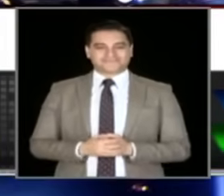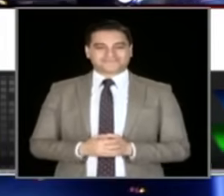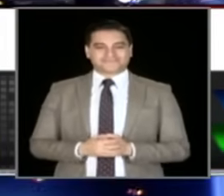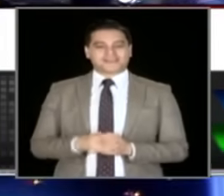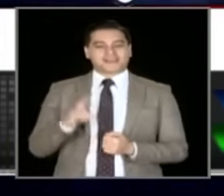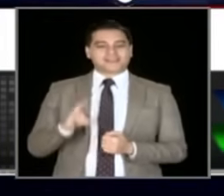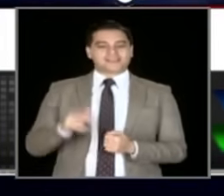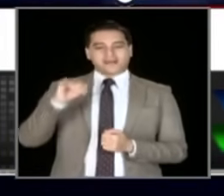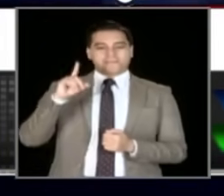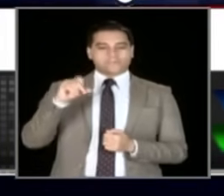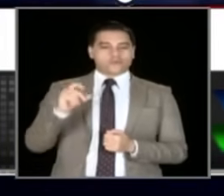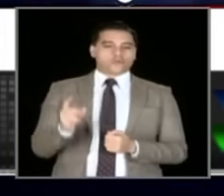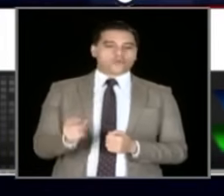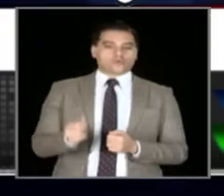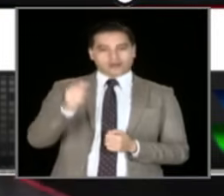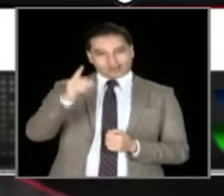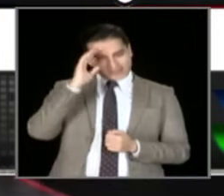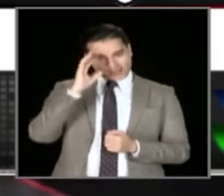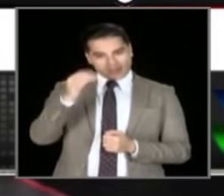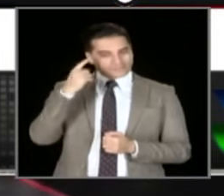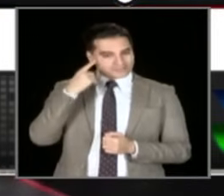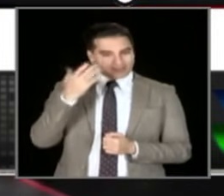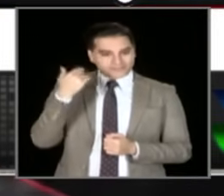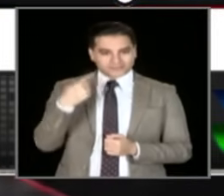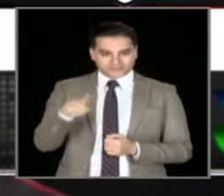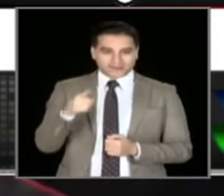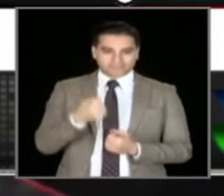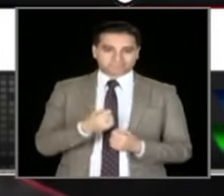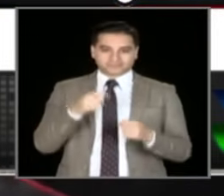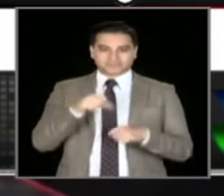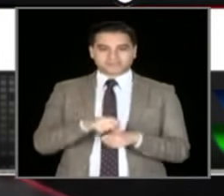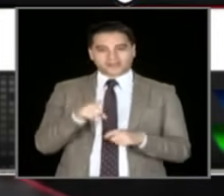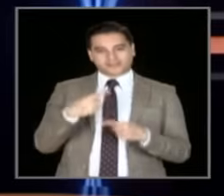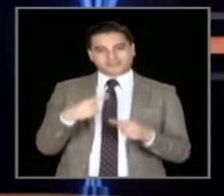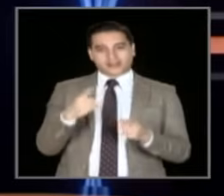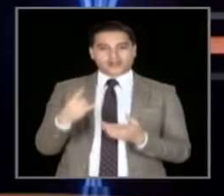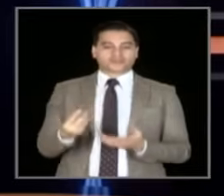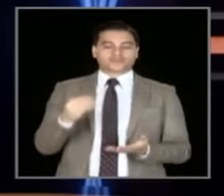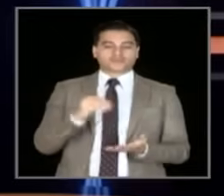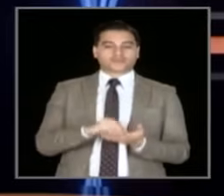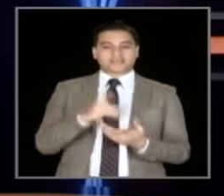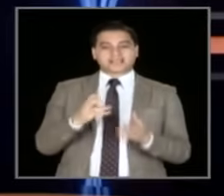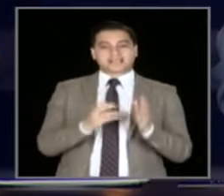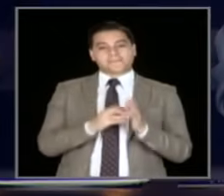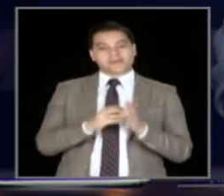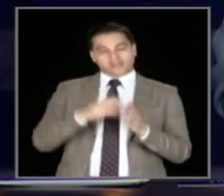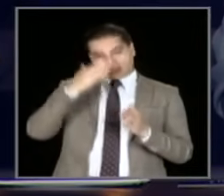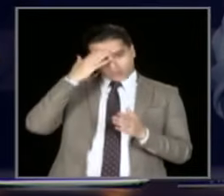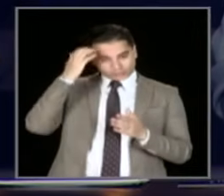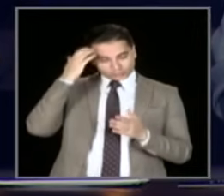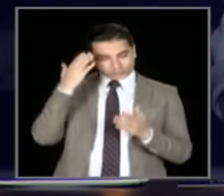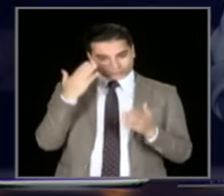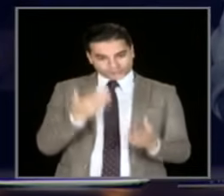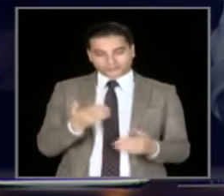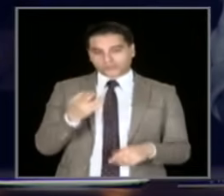تامبورا فعلا. المعلومة عدت عليك، واضح. 10 نقاط خطفتهم جامعة أسيوط من